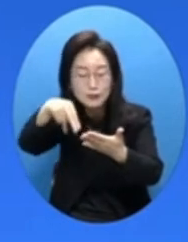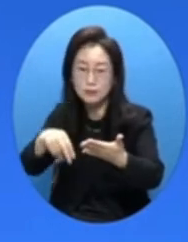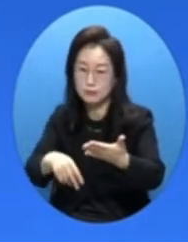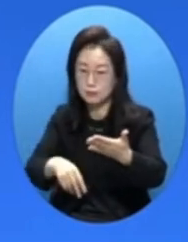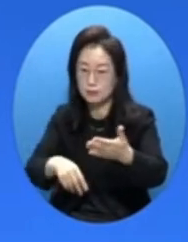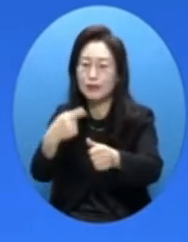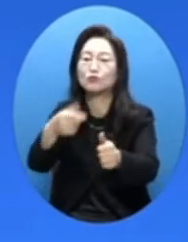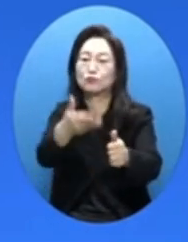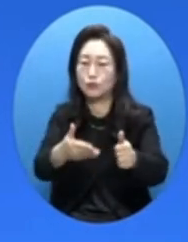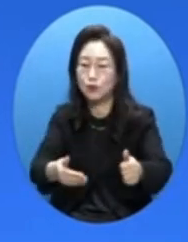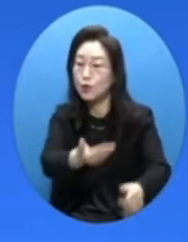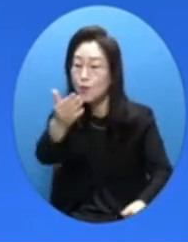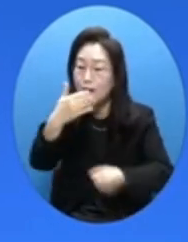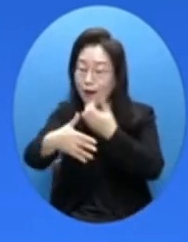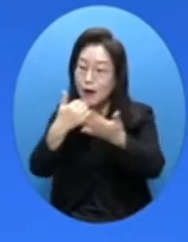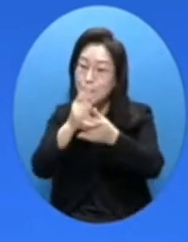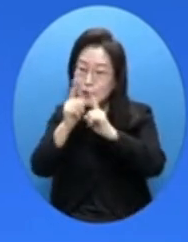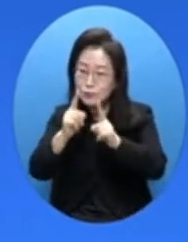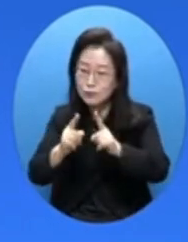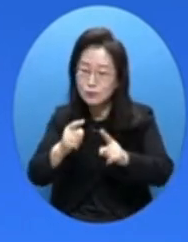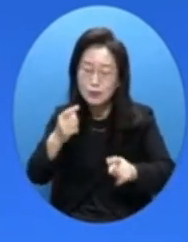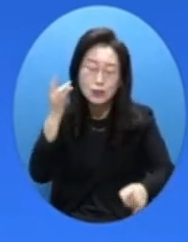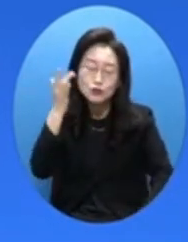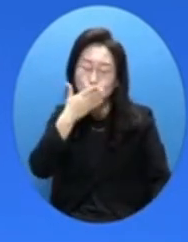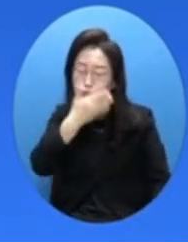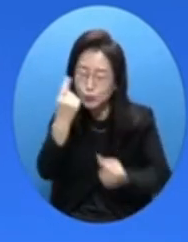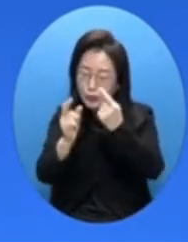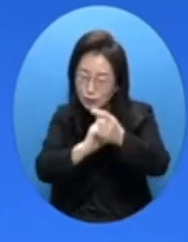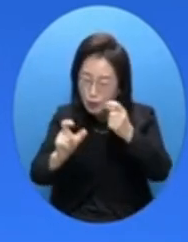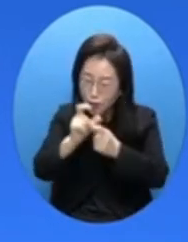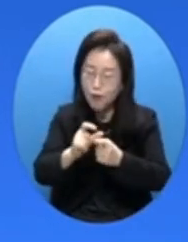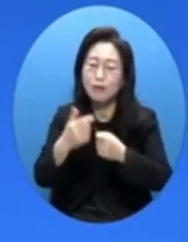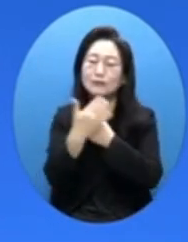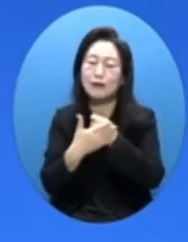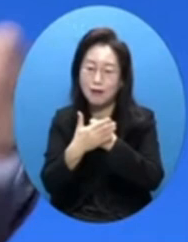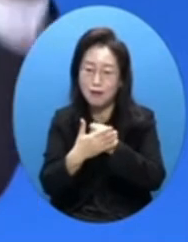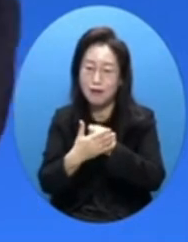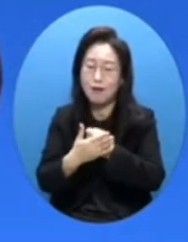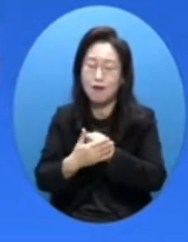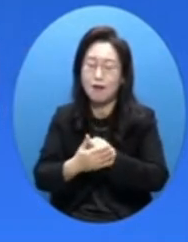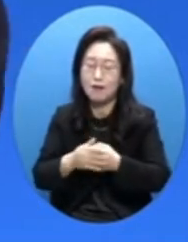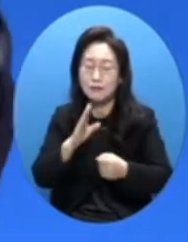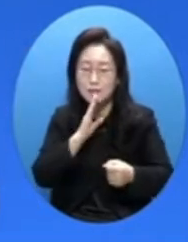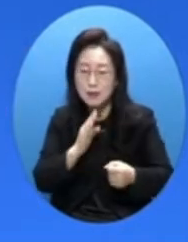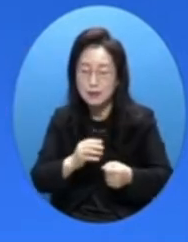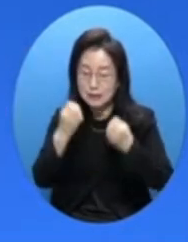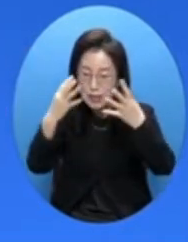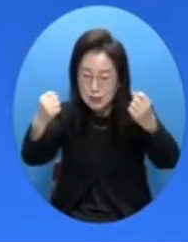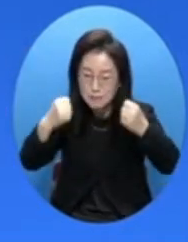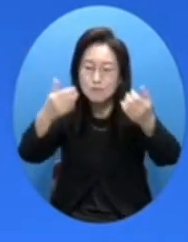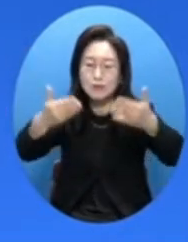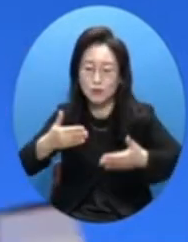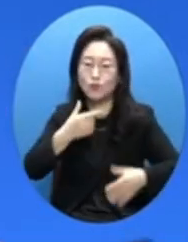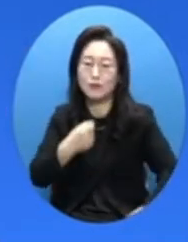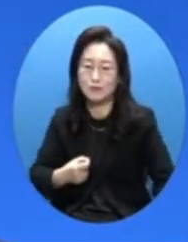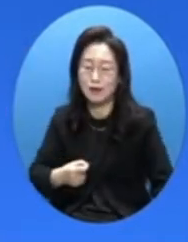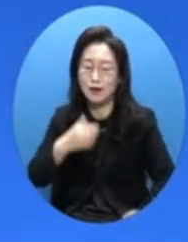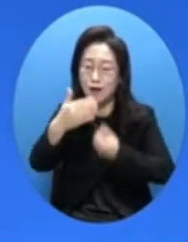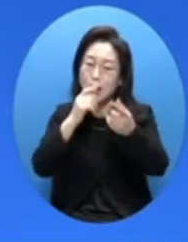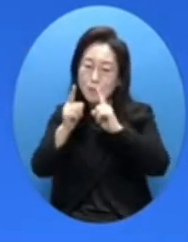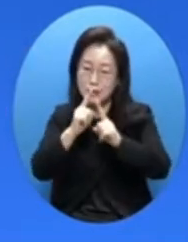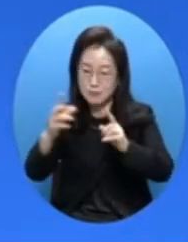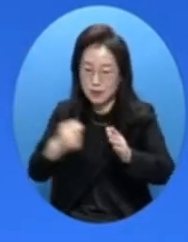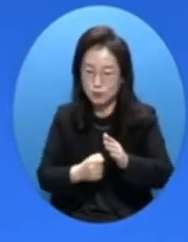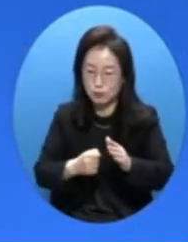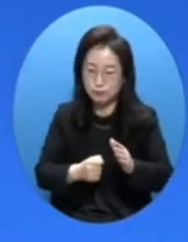송이 꿀보다 더 달게 되기를 바랍니다. 말씀의 은혜가 되기를 바랍니다. 말씀에 대해서 세임을 얻게 되기를 바랍니다. 말씀으로 무장해서 믿음으로 나갈 때